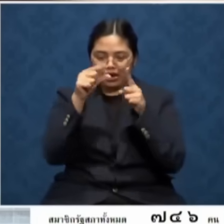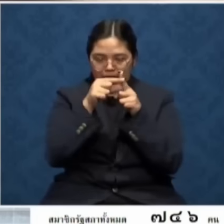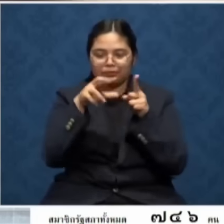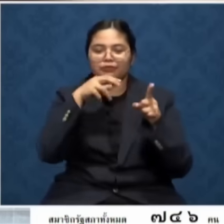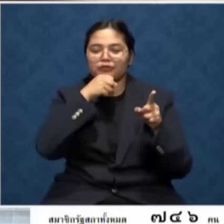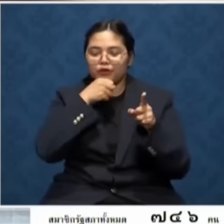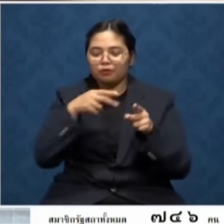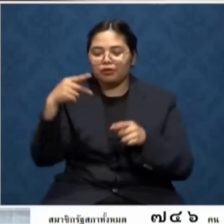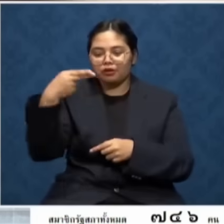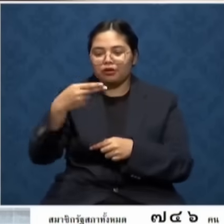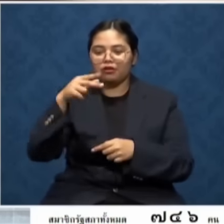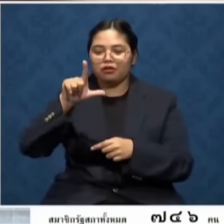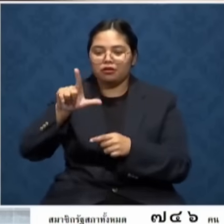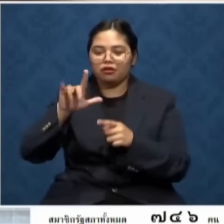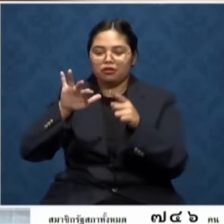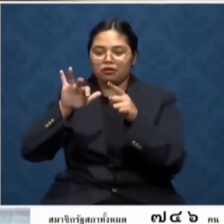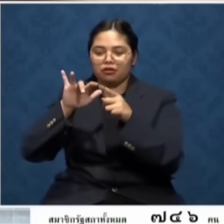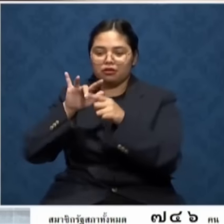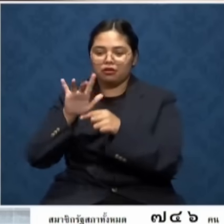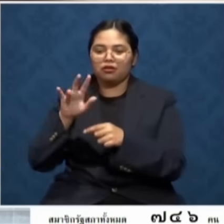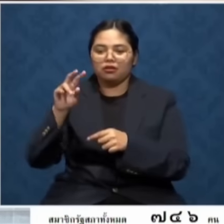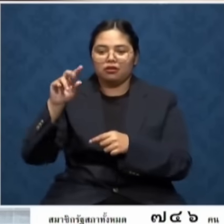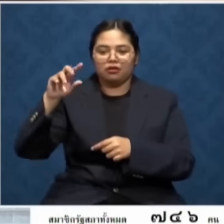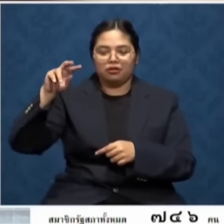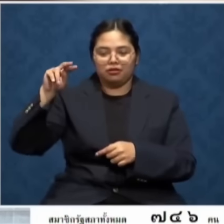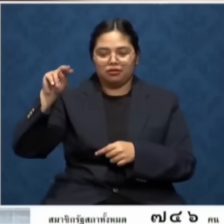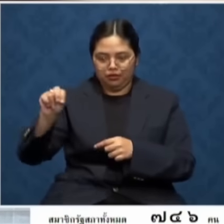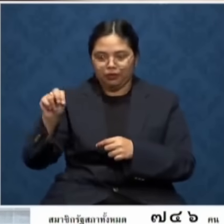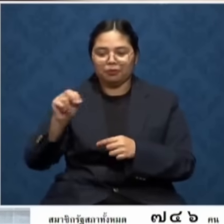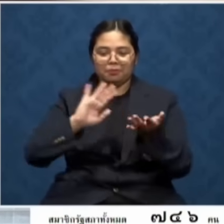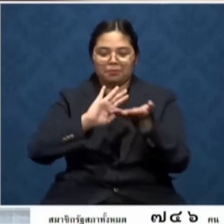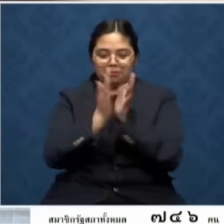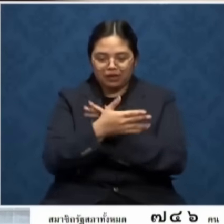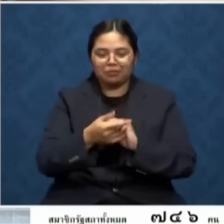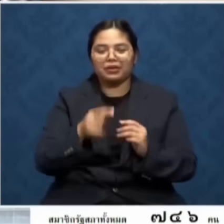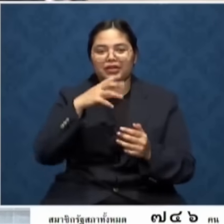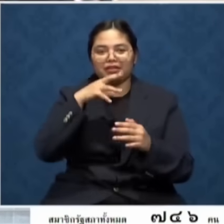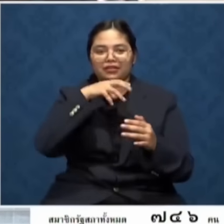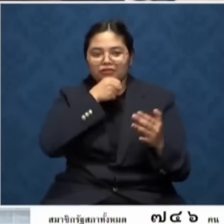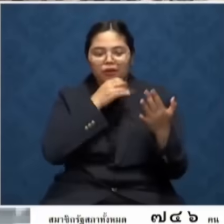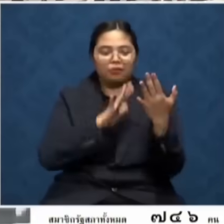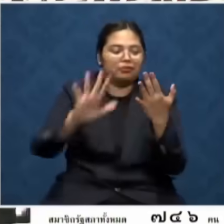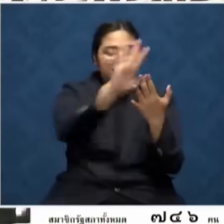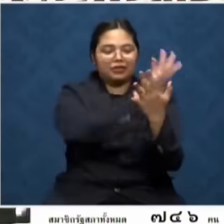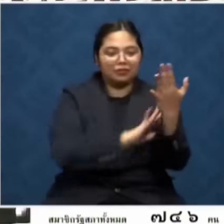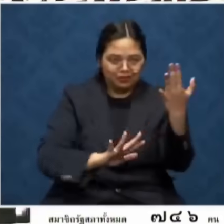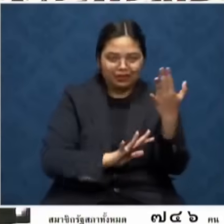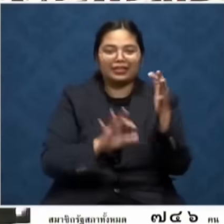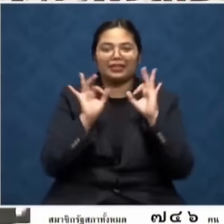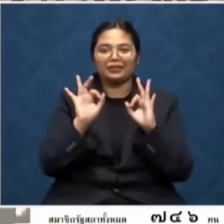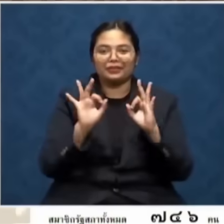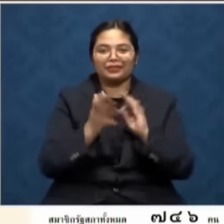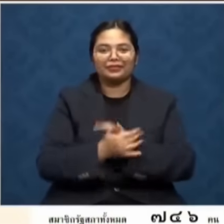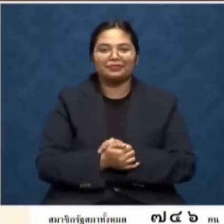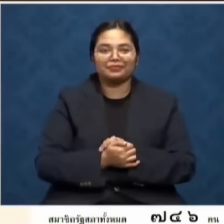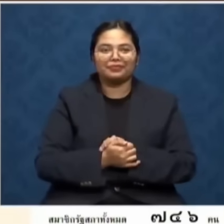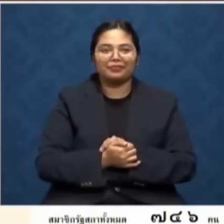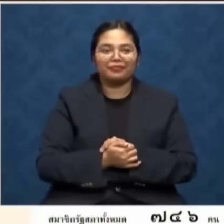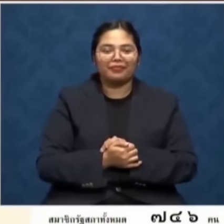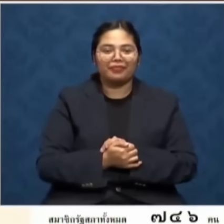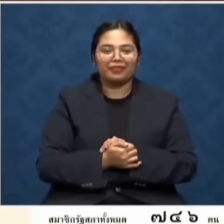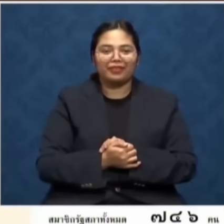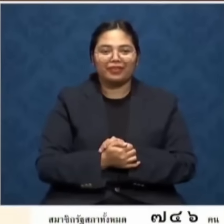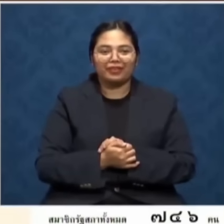ครับเปลี่ยนเป็นคำว่าส้มทั้งแผ่นดินครับคำขอท่านประธาน คงเป็นเรื่องอื่นแล้วส้มทั้งแผ่นดินไม่เกี่ยวแล้วนะครับขอบคุณนะครับที่ถอนนั้นนะ